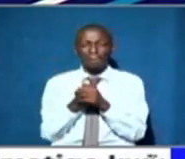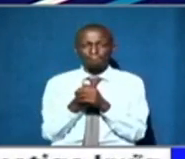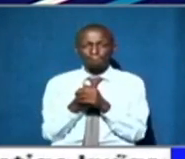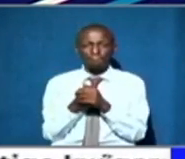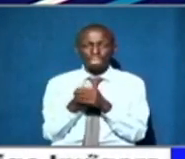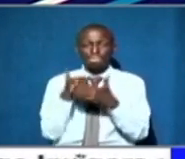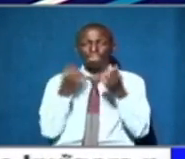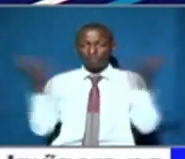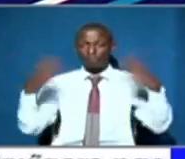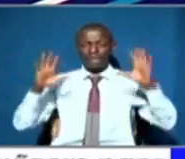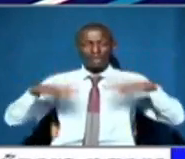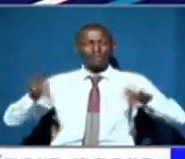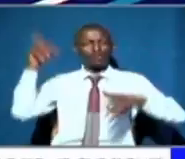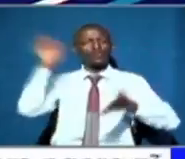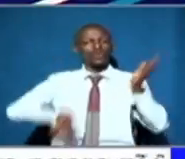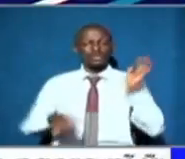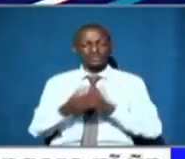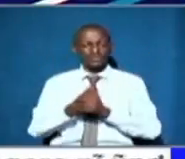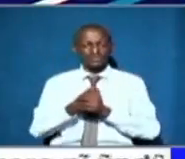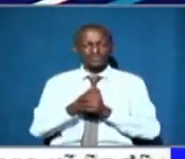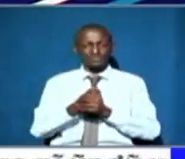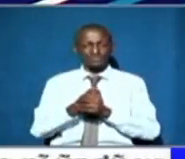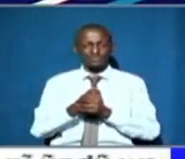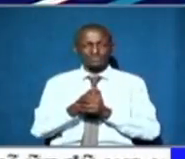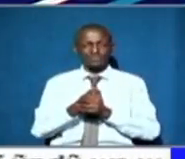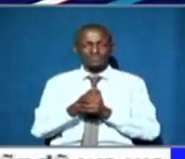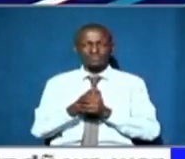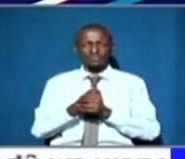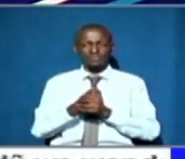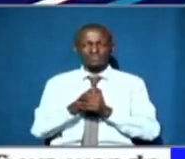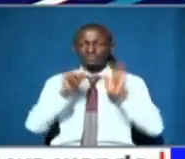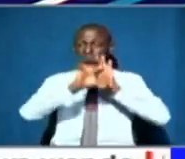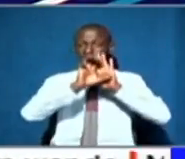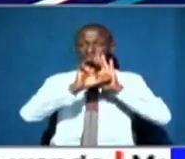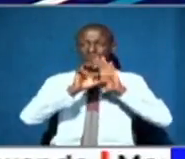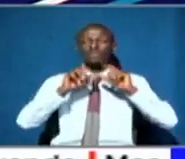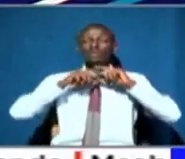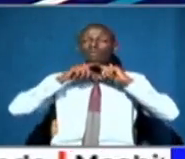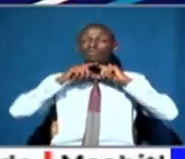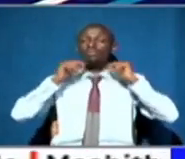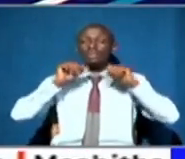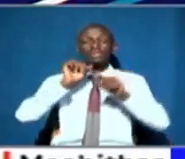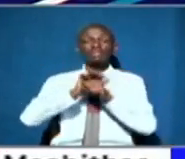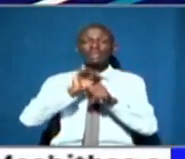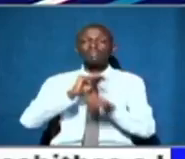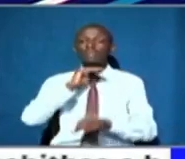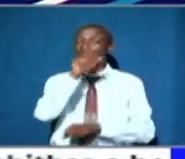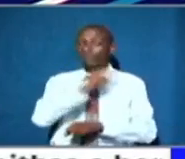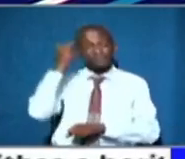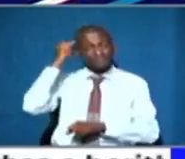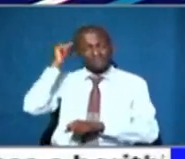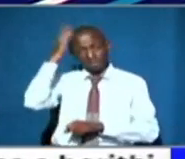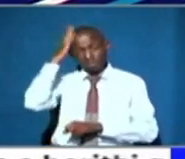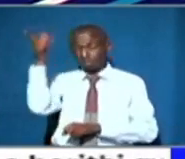jiregeta kwira andu atiriri mundu gwitwo jenga tariu ahunja ni marakuire muno gwicia ni umenyete uhoro ucio ona